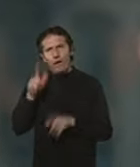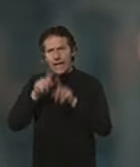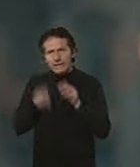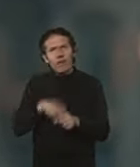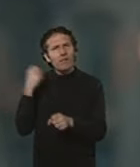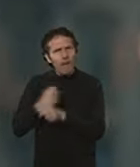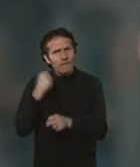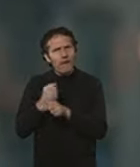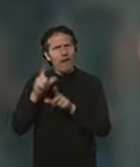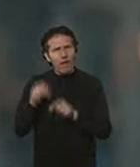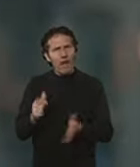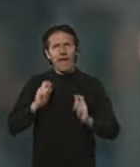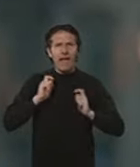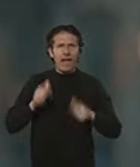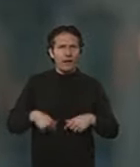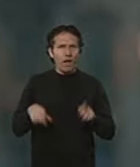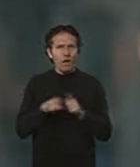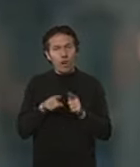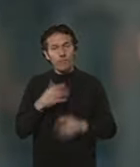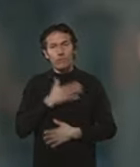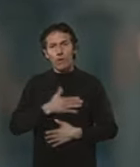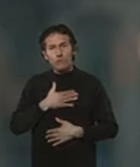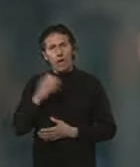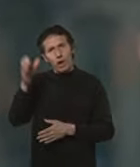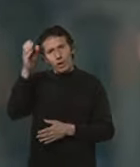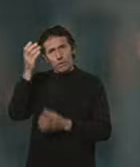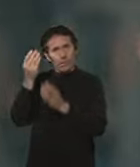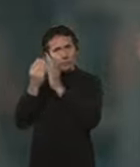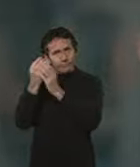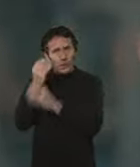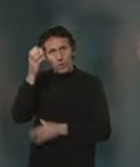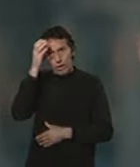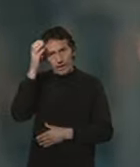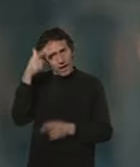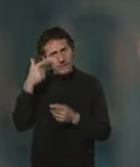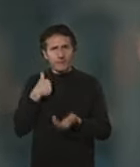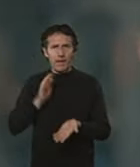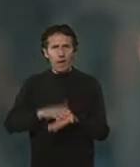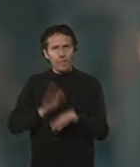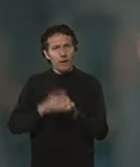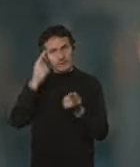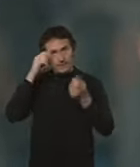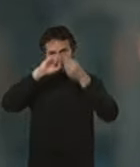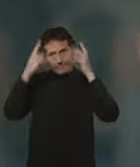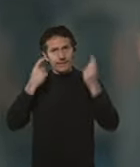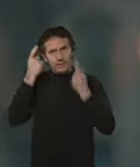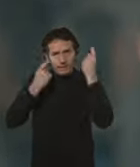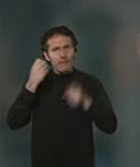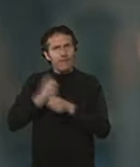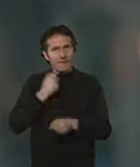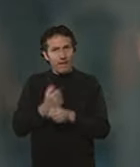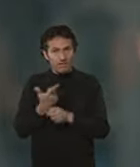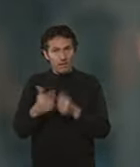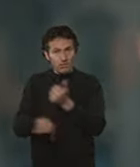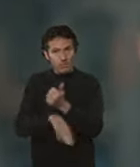travail une école qui leur fera éprouver la joie de la connaissance comme la récompense du travail de la pensée parce que c'est sur le